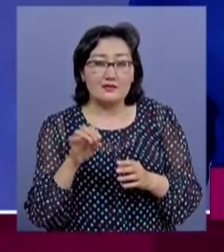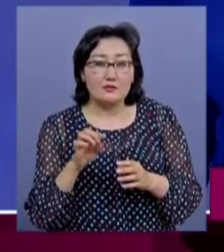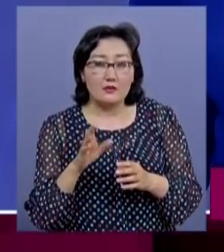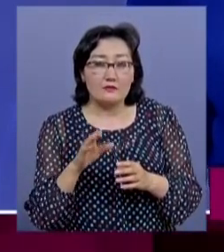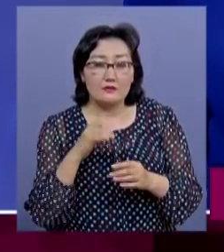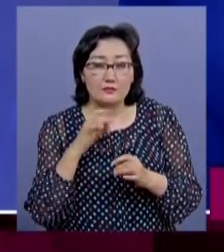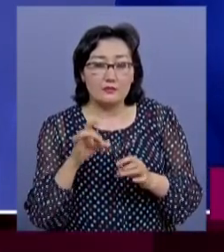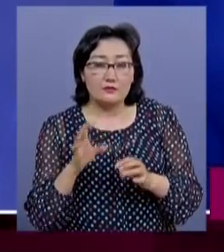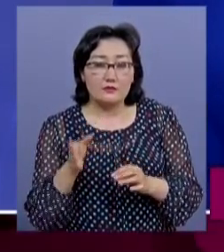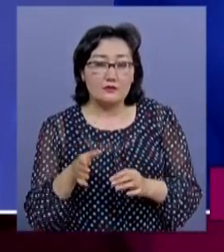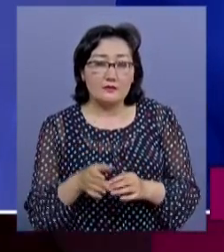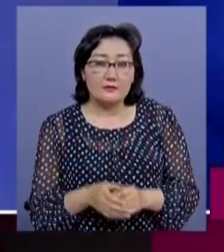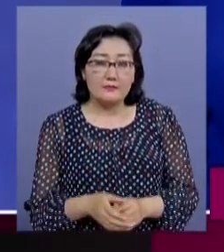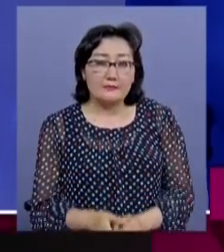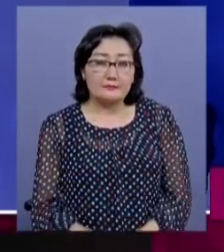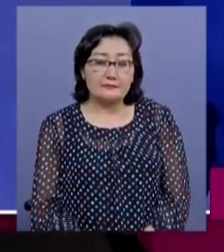береді.